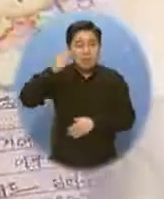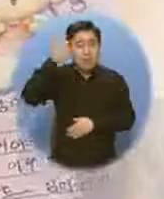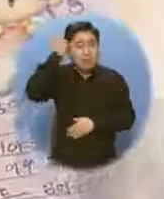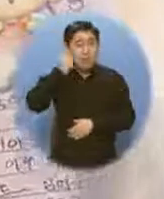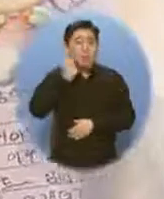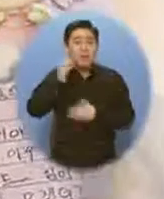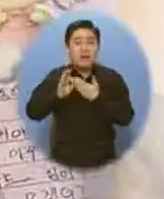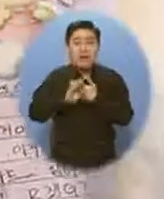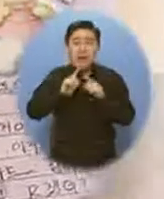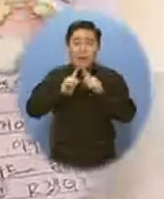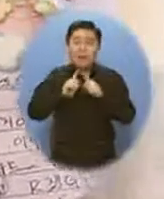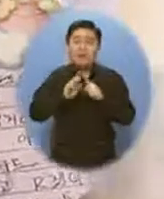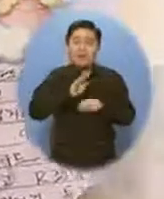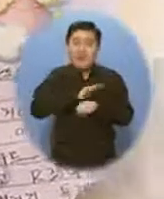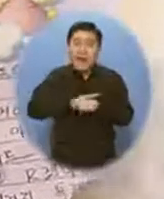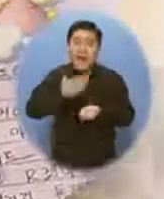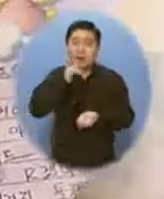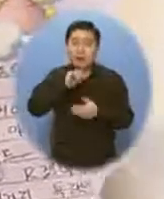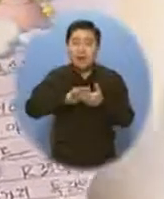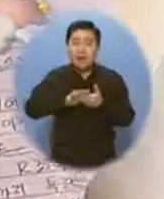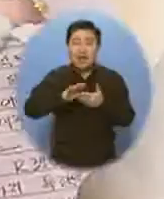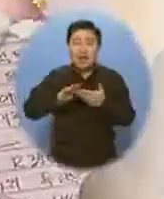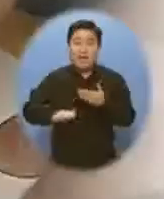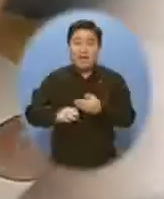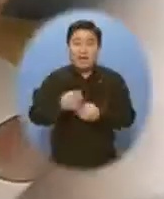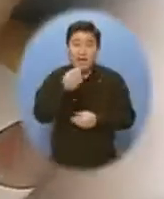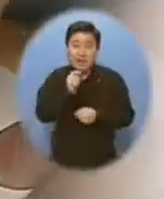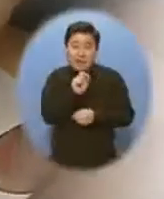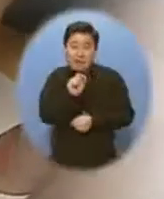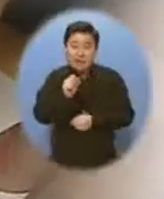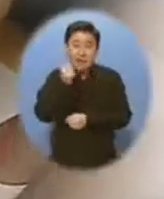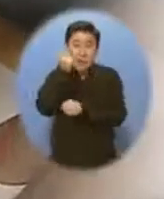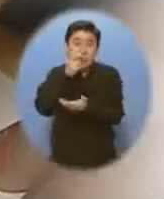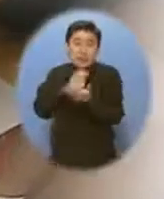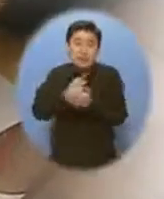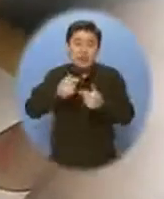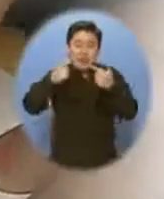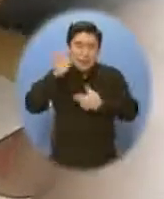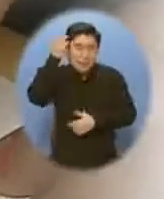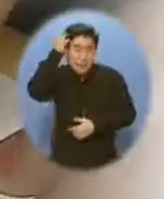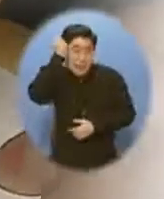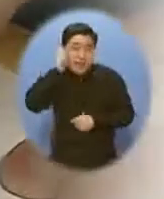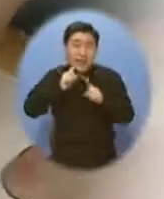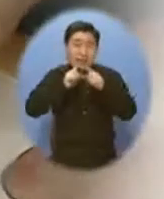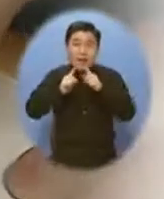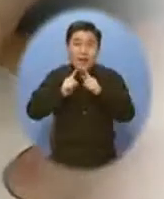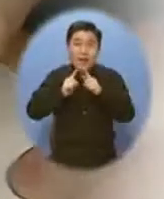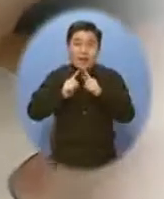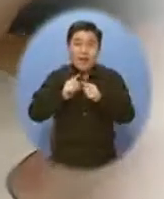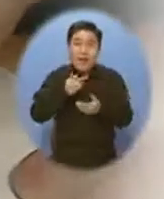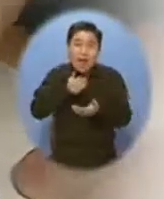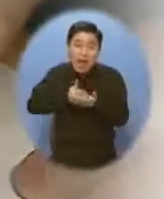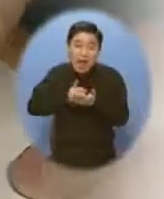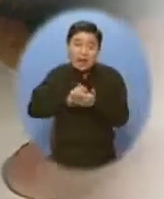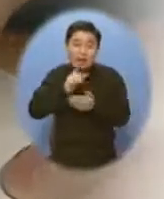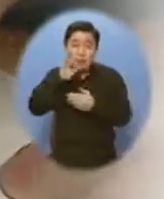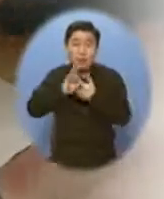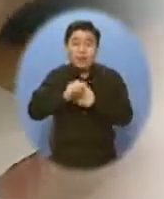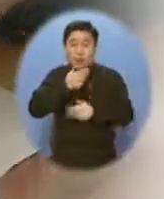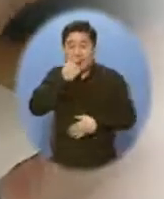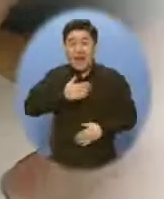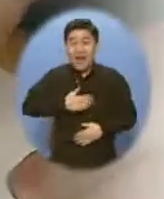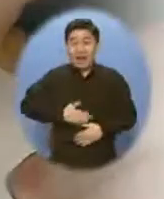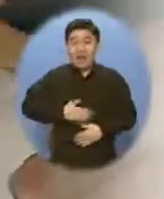말 또한 반듯반듯해집니다. 띄어쓰기의 원칙을 늘 염두에 두고 말하는 아나운서들을 보면 잘 알 수 있는데요.